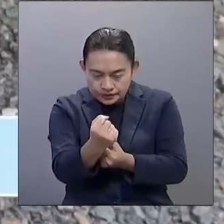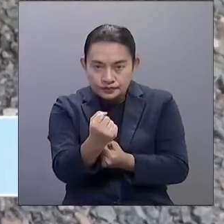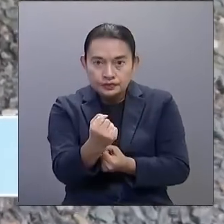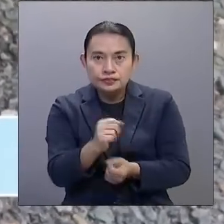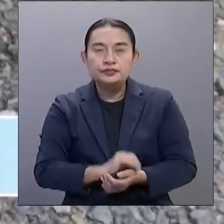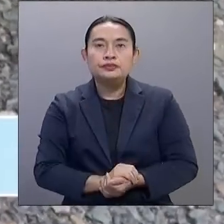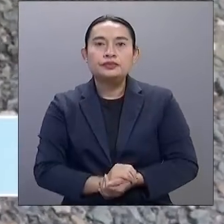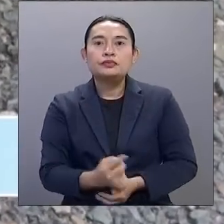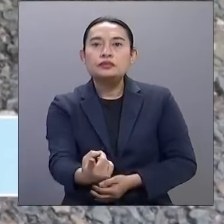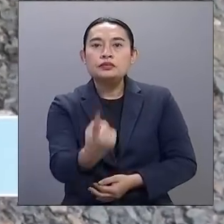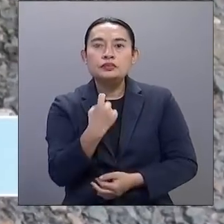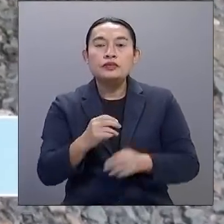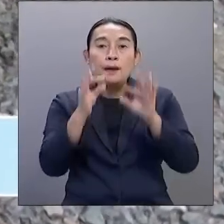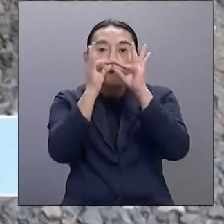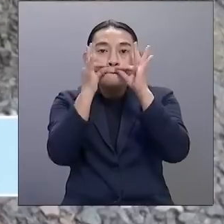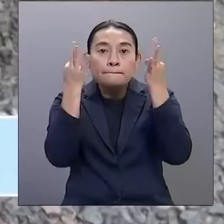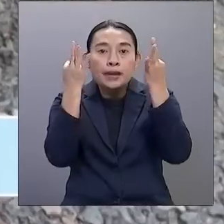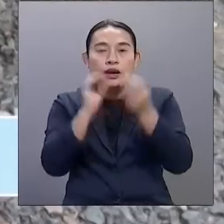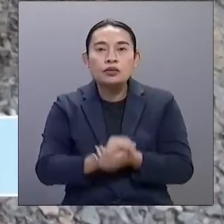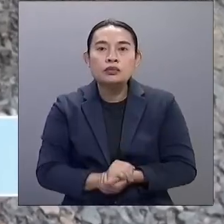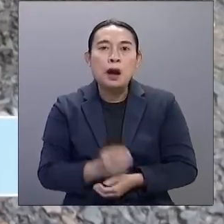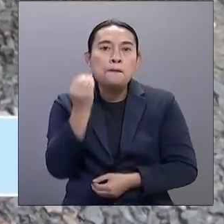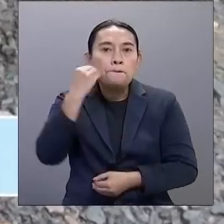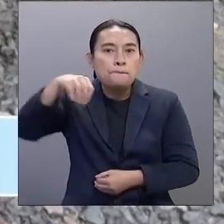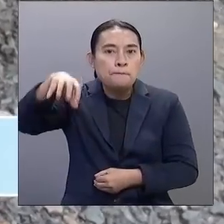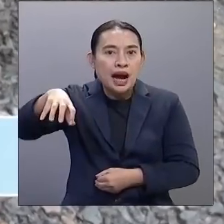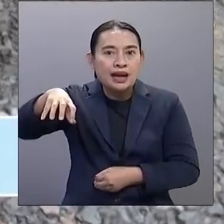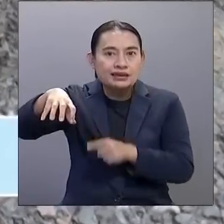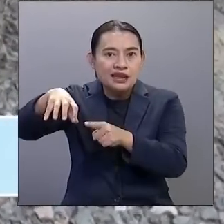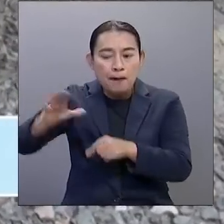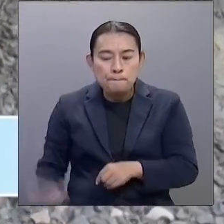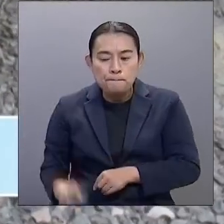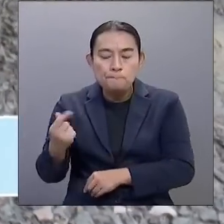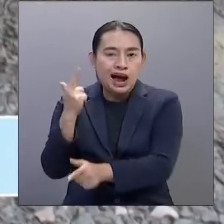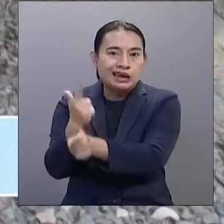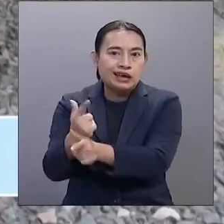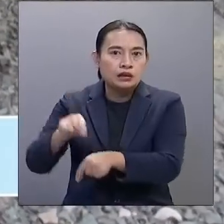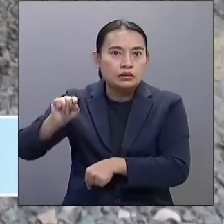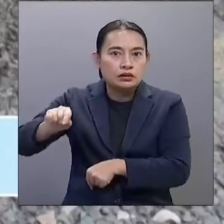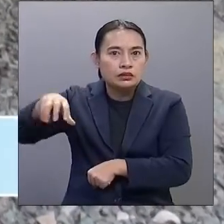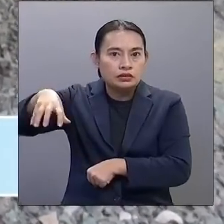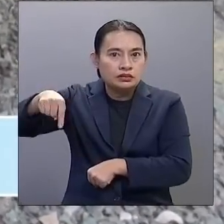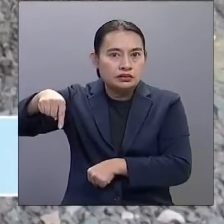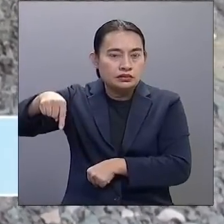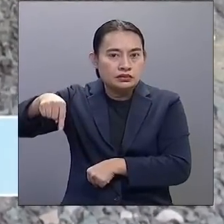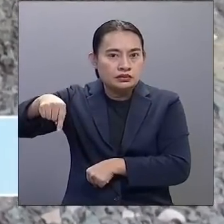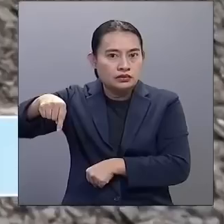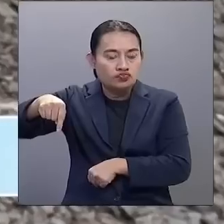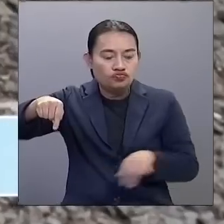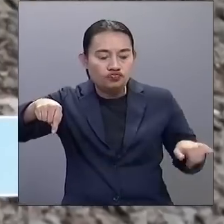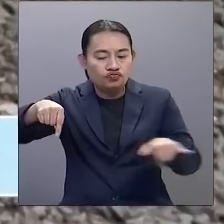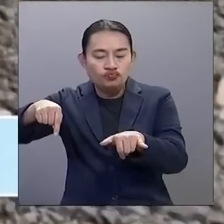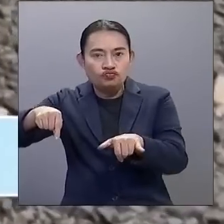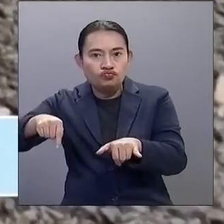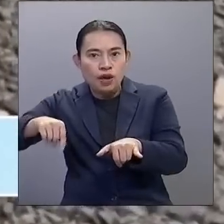รีจิตบรรจงบอกว่าถ้าแมวเข้าบ้านที่เลี้ยงสุนัขแล้วสุนัขเนี่ยกัดแมวตัวนั้นเสียชีวิตเจ้าของบ้านที่เป็นเจ้า